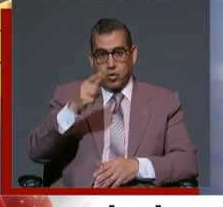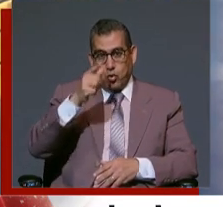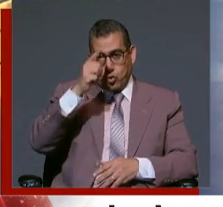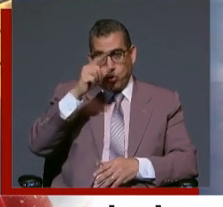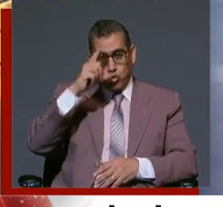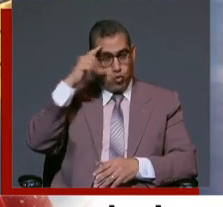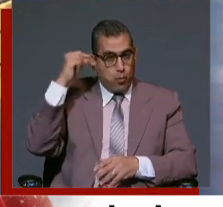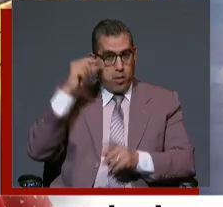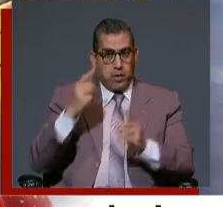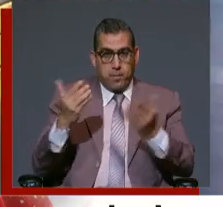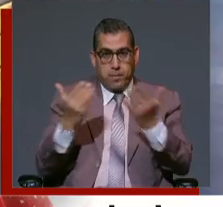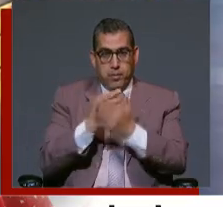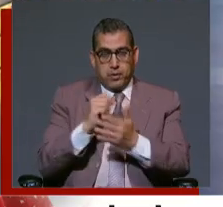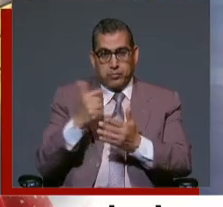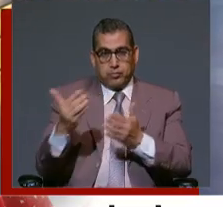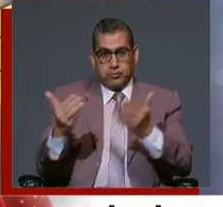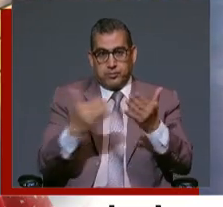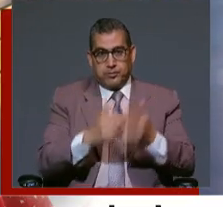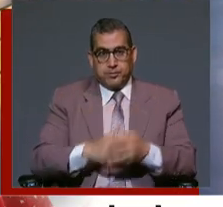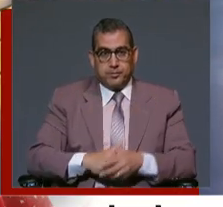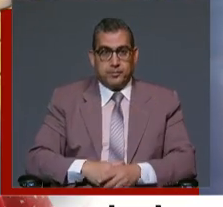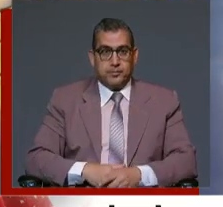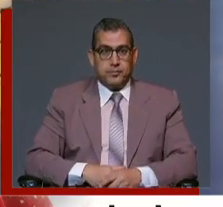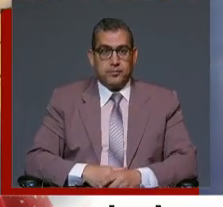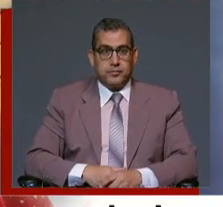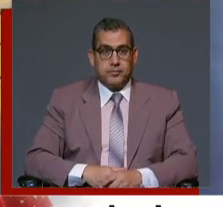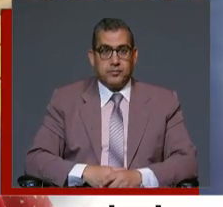الصومال الفيدرالية،